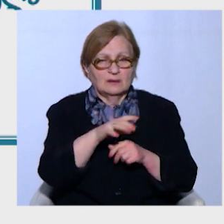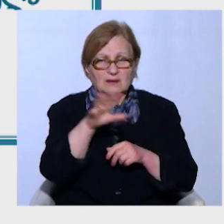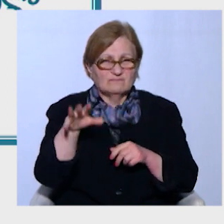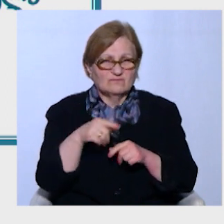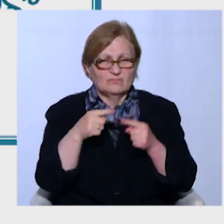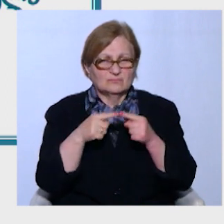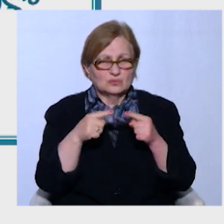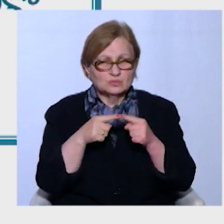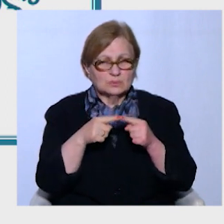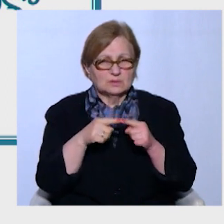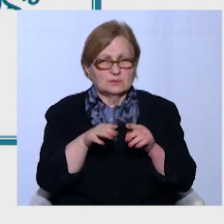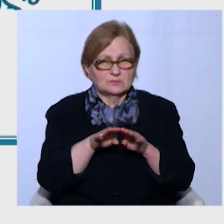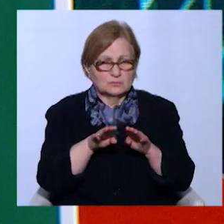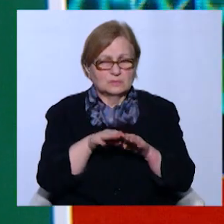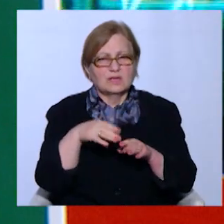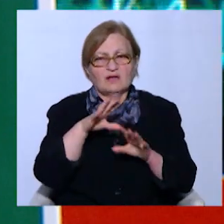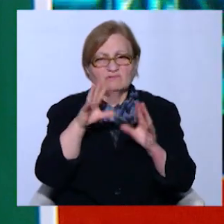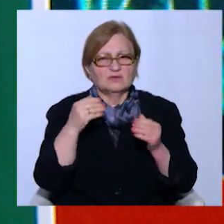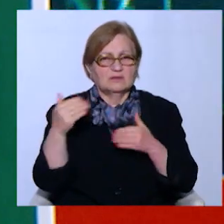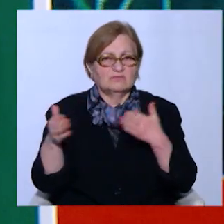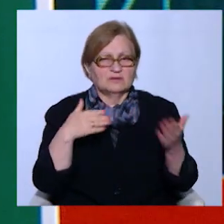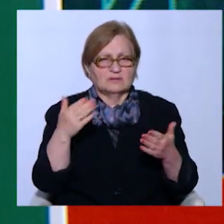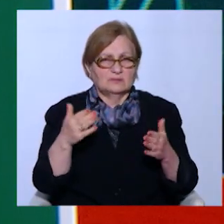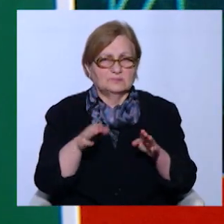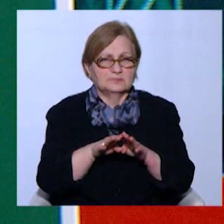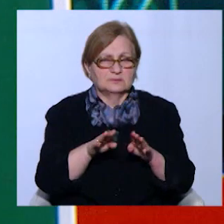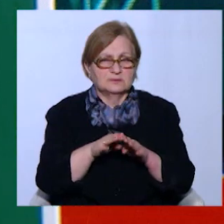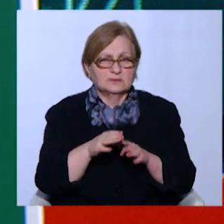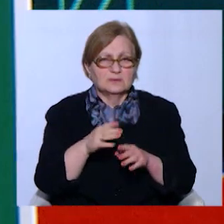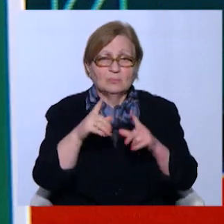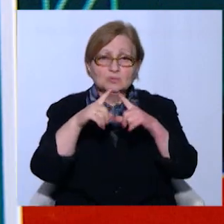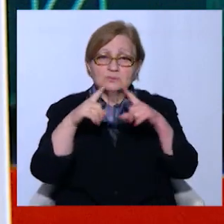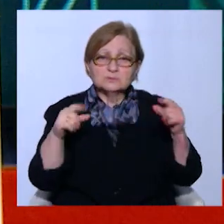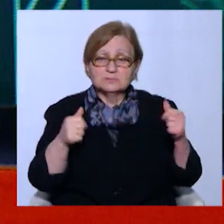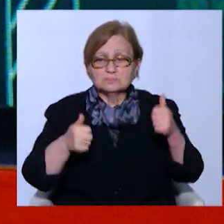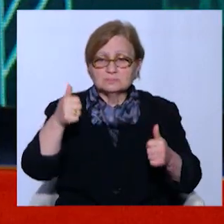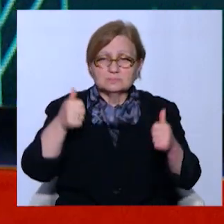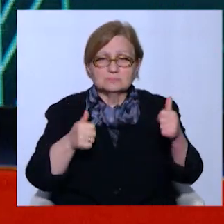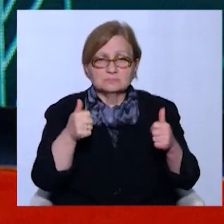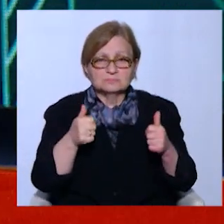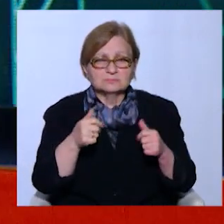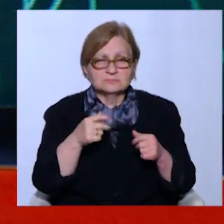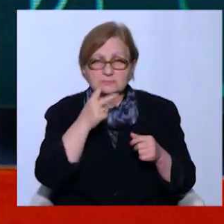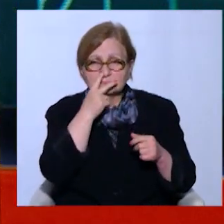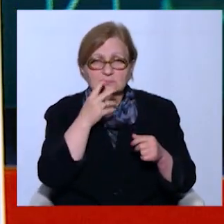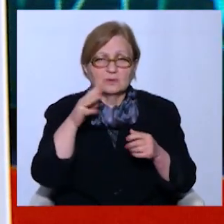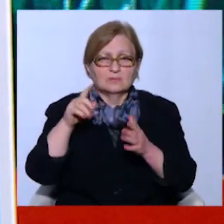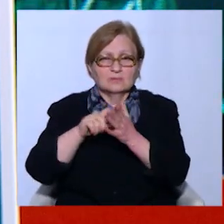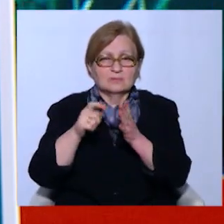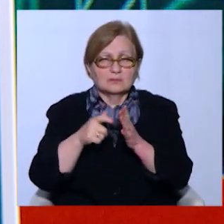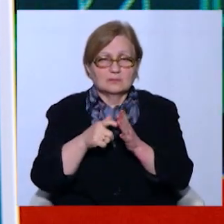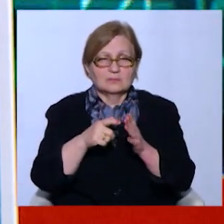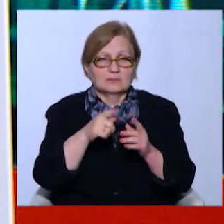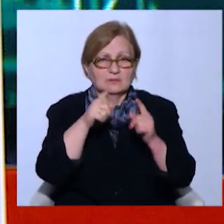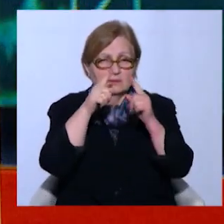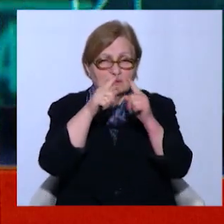ტოლია და ყველა გვერდი ტოლია. მოდით ახლა პარალელი გავავლოთ სამ კუთხედებთან. ჩვენ ვიცით, რომ საწესიერი ეწოდება სამ